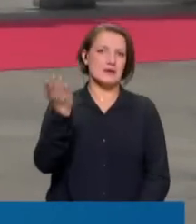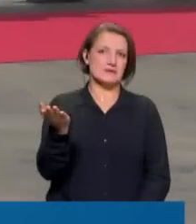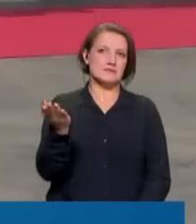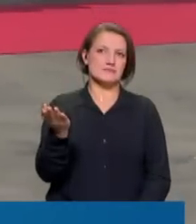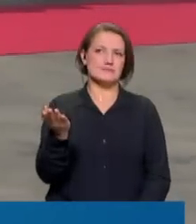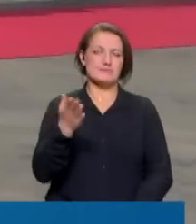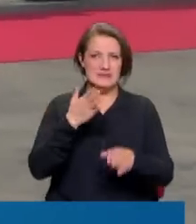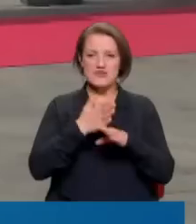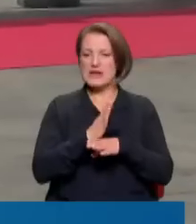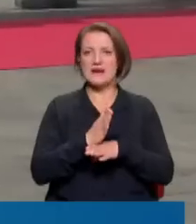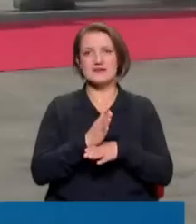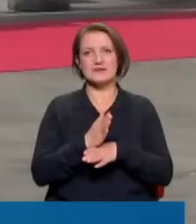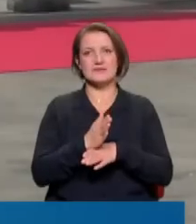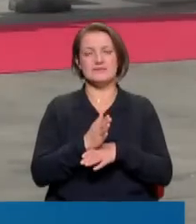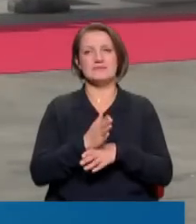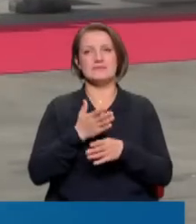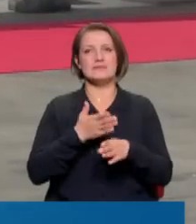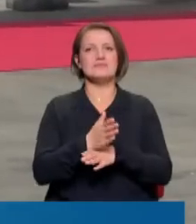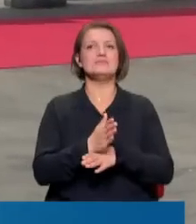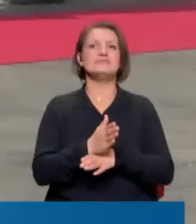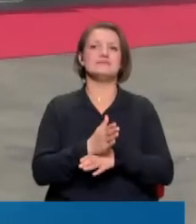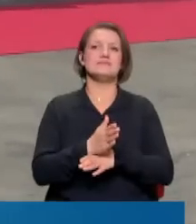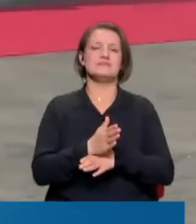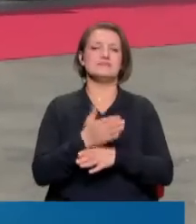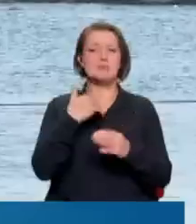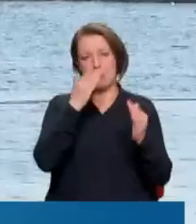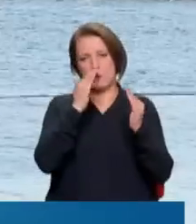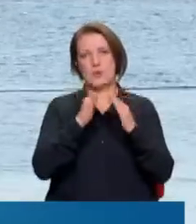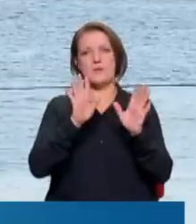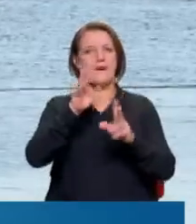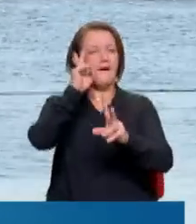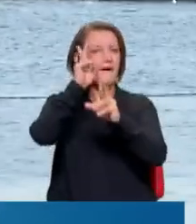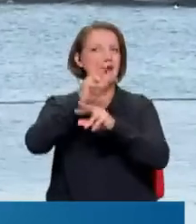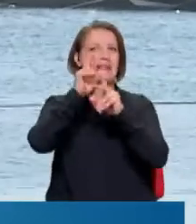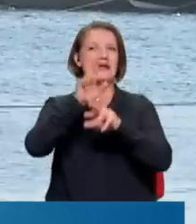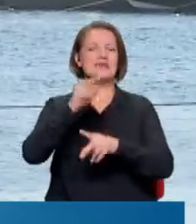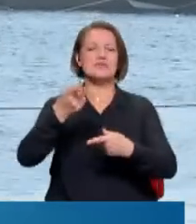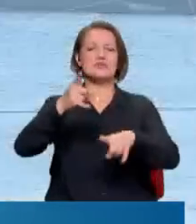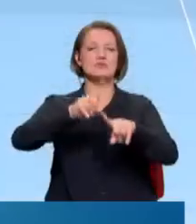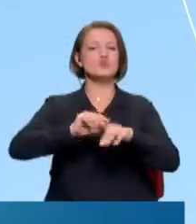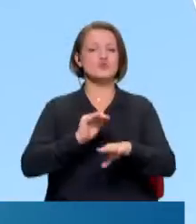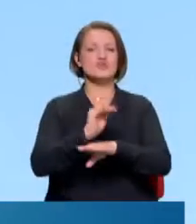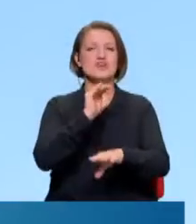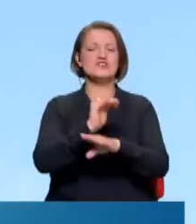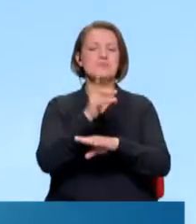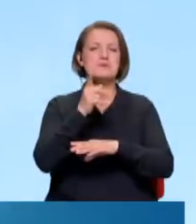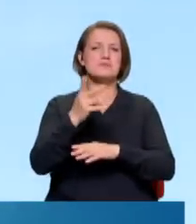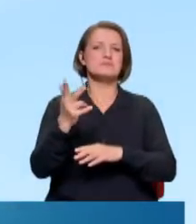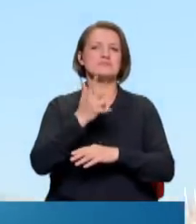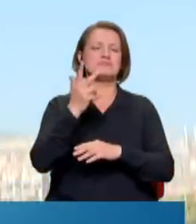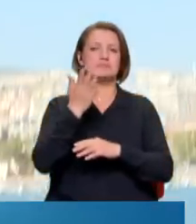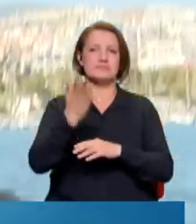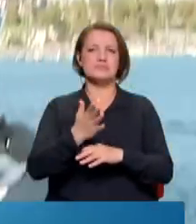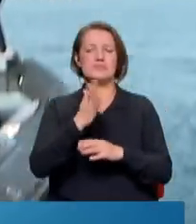hayaller gerçekler gerçekler bana uymuyor Hayaller gibi lüks yaşamanın da sınırı yok kimileri